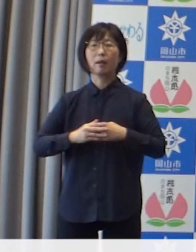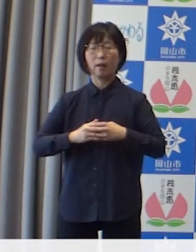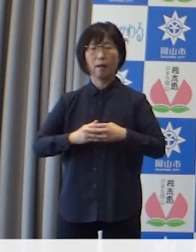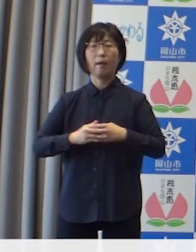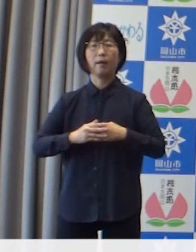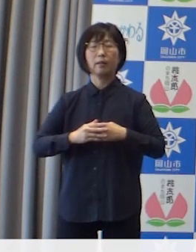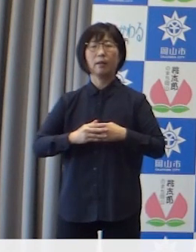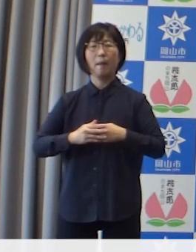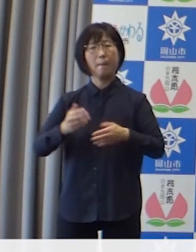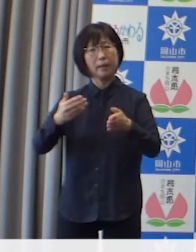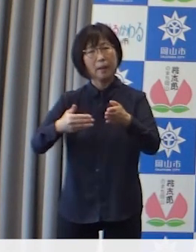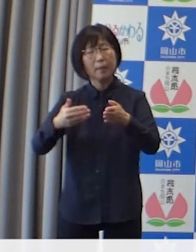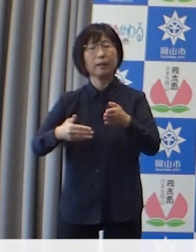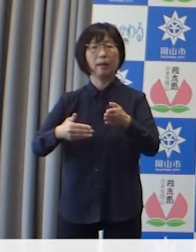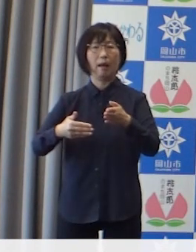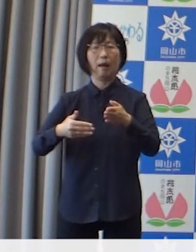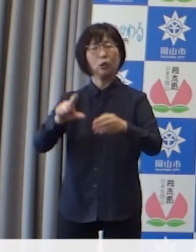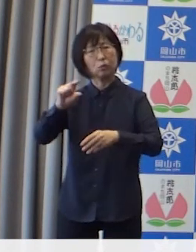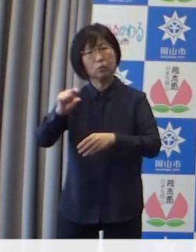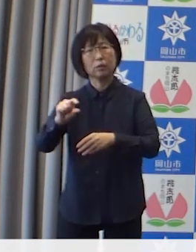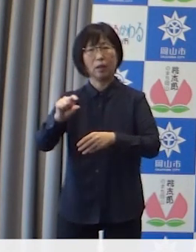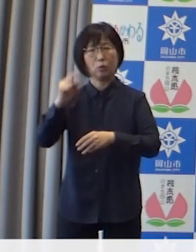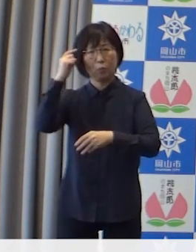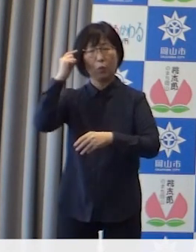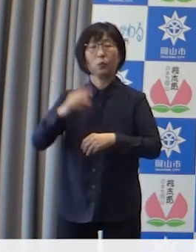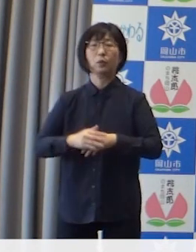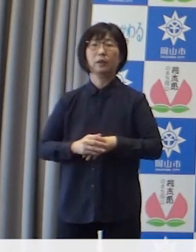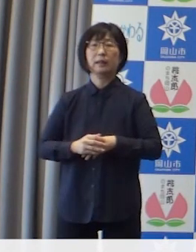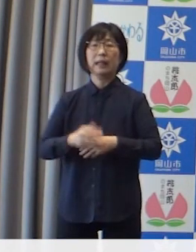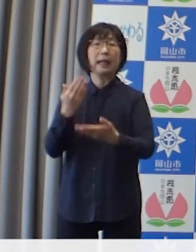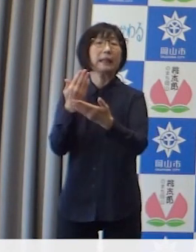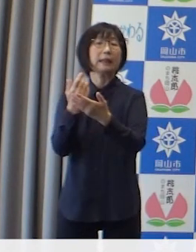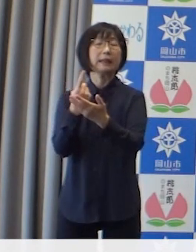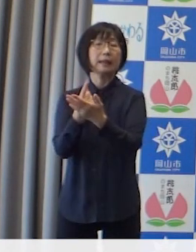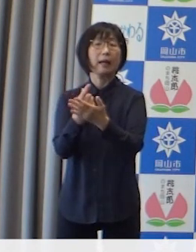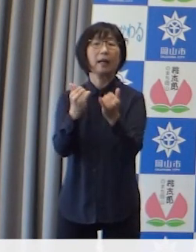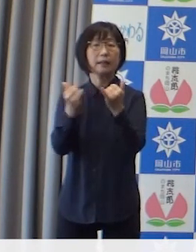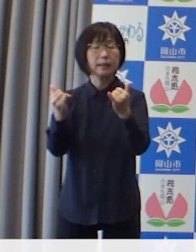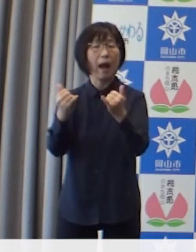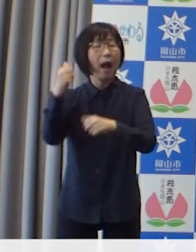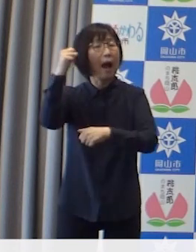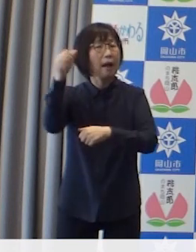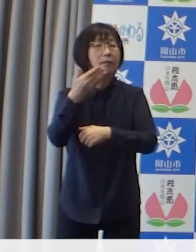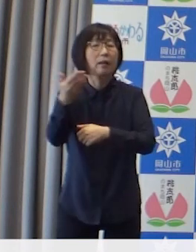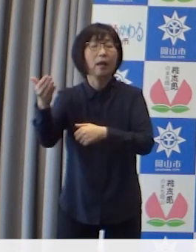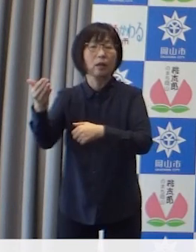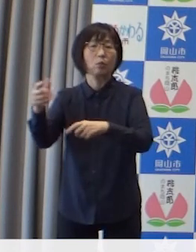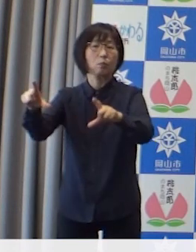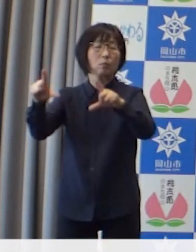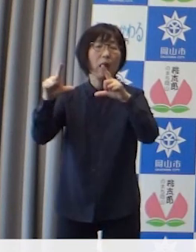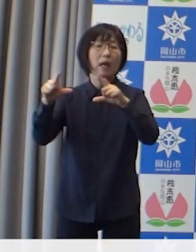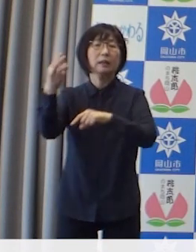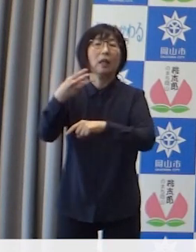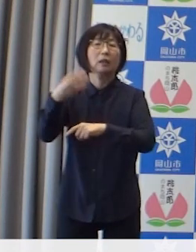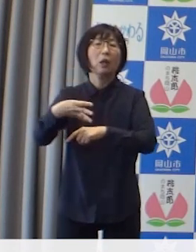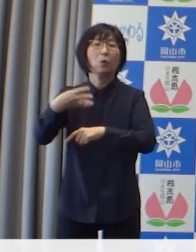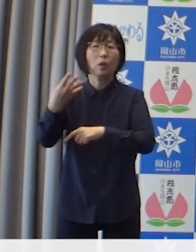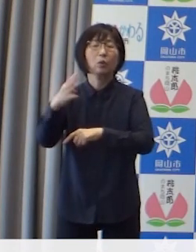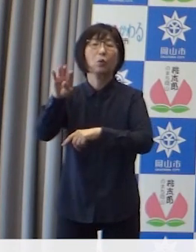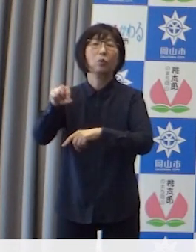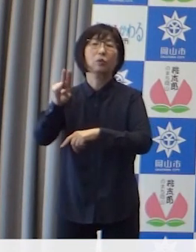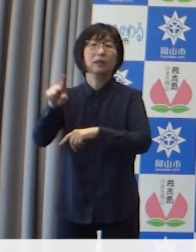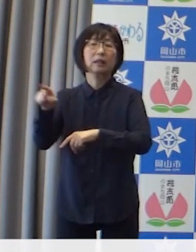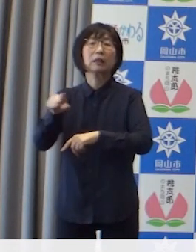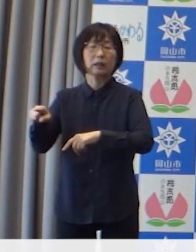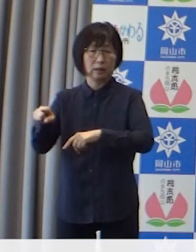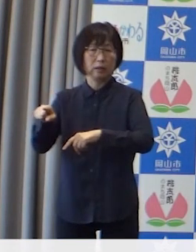まだまだ今一つかなと、参加者アンケートの回答者3442人について見ると